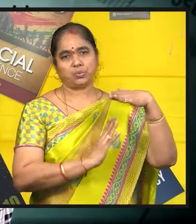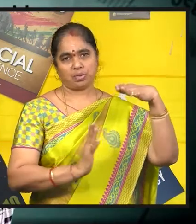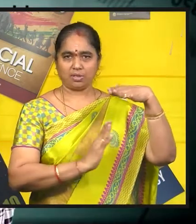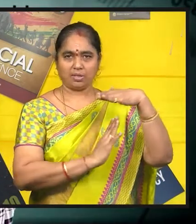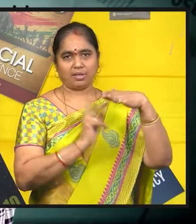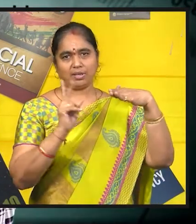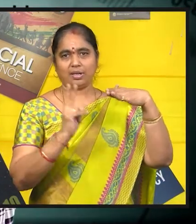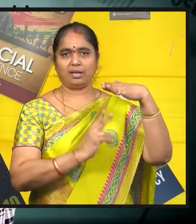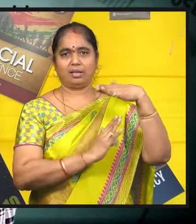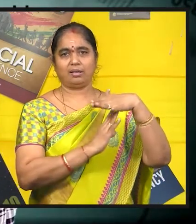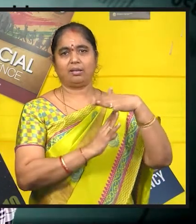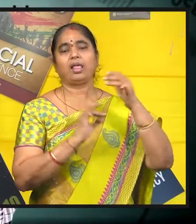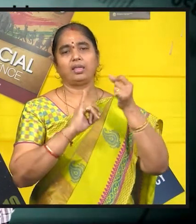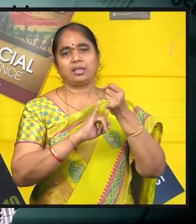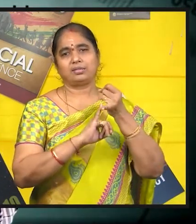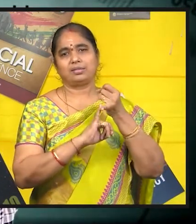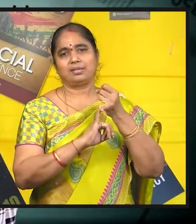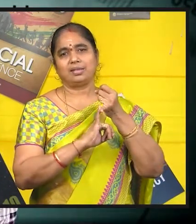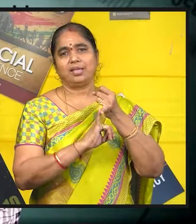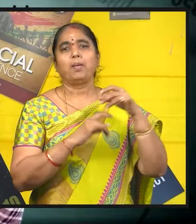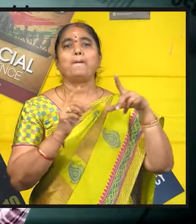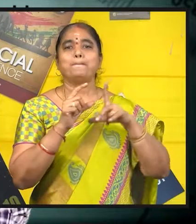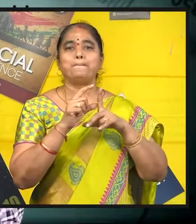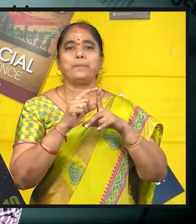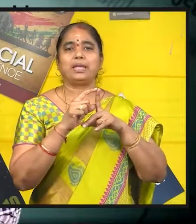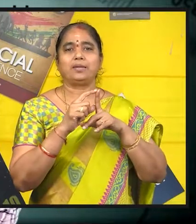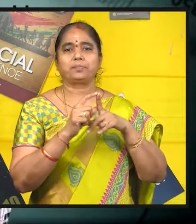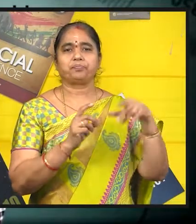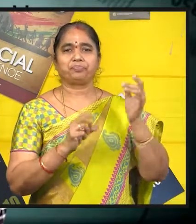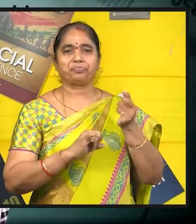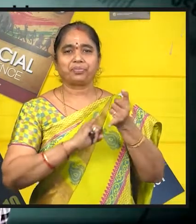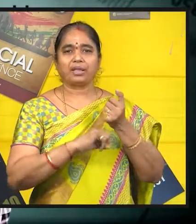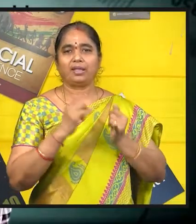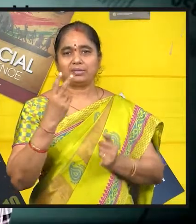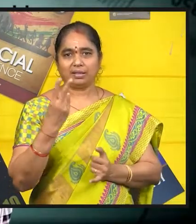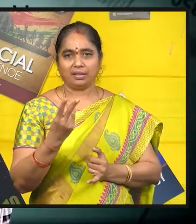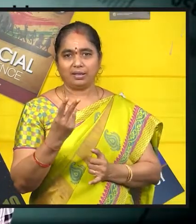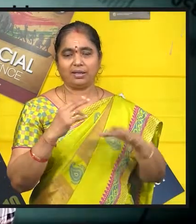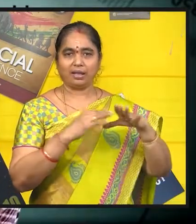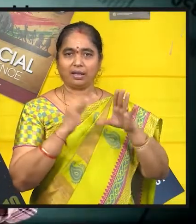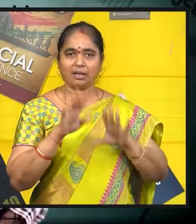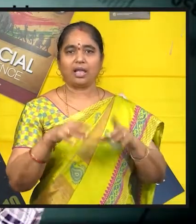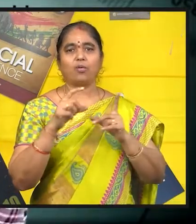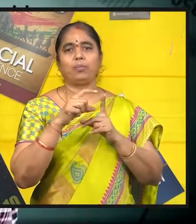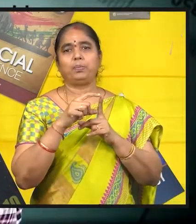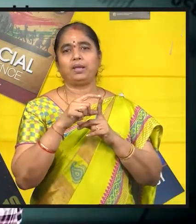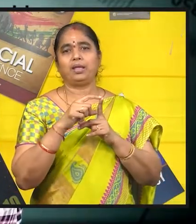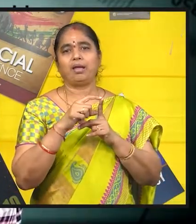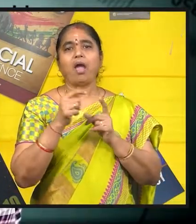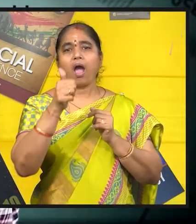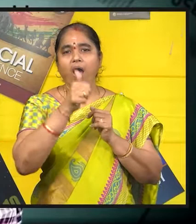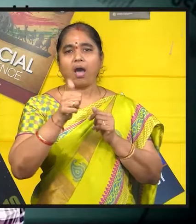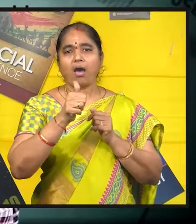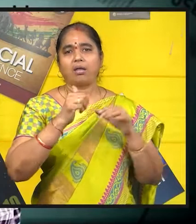இதெல்லாம் அப்படின்னு சொல்லி பார்த்தீங்கன்னு சொன்னால் ஒன்று எஸ் கூடு, இன்னொன்று வந்து பி கூடு. எஸ்ஸில் ரெண்டு எலக்ட்ரான் இருக்க முடியும், அதே நேரத்தில் பி கூட்டுக்கு